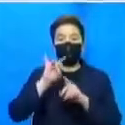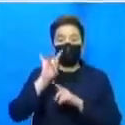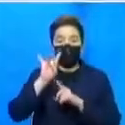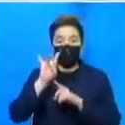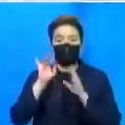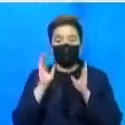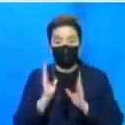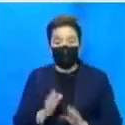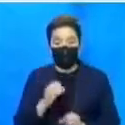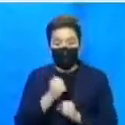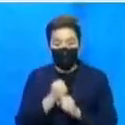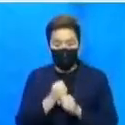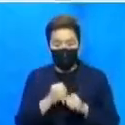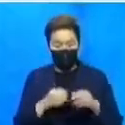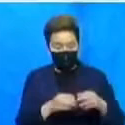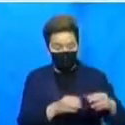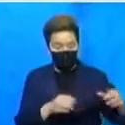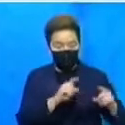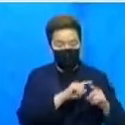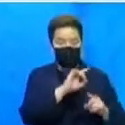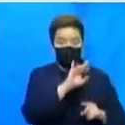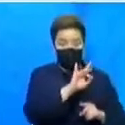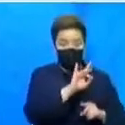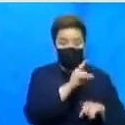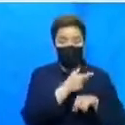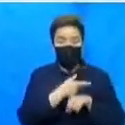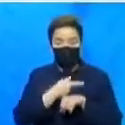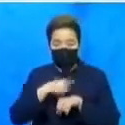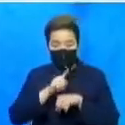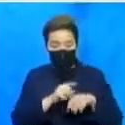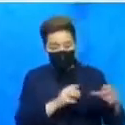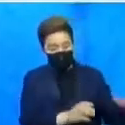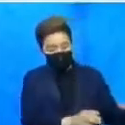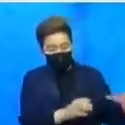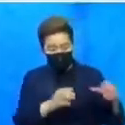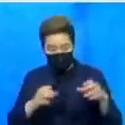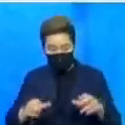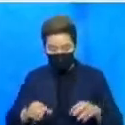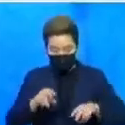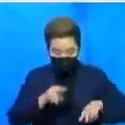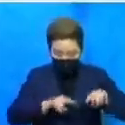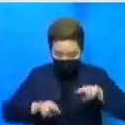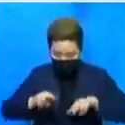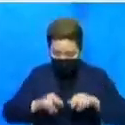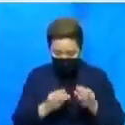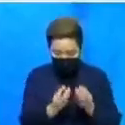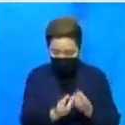พนักงานนำกล่องลูกบอลยางหมายเลข8มาให้ประธานกรรมการได้ตรวจสอบ